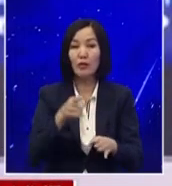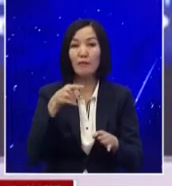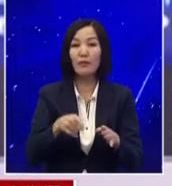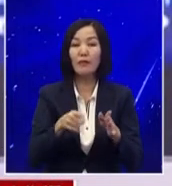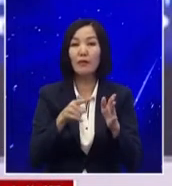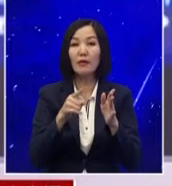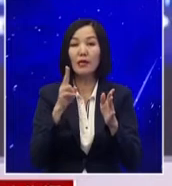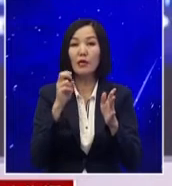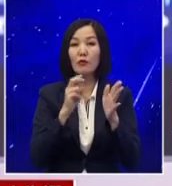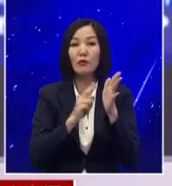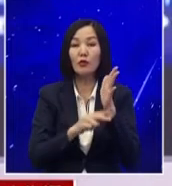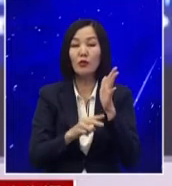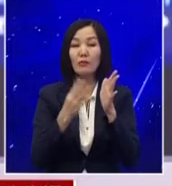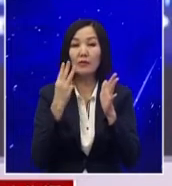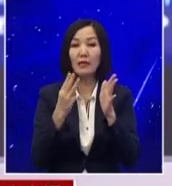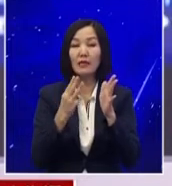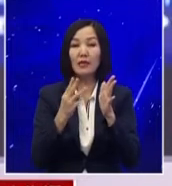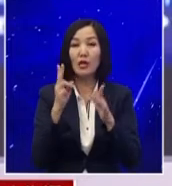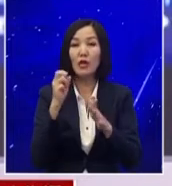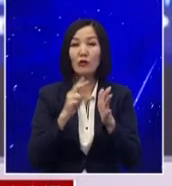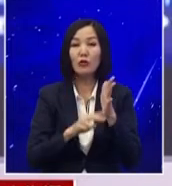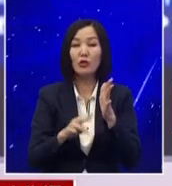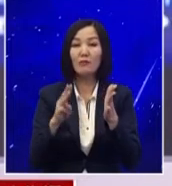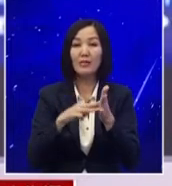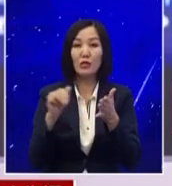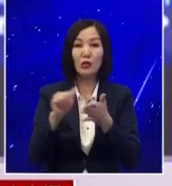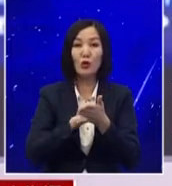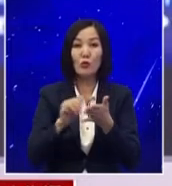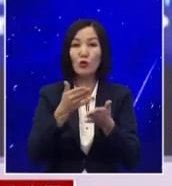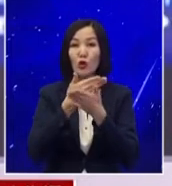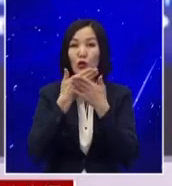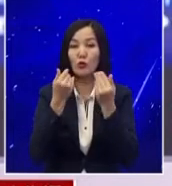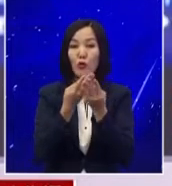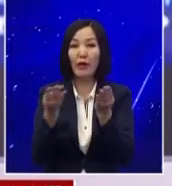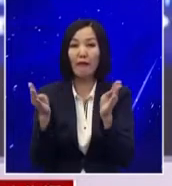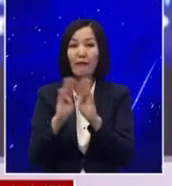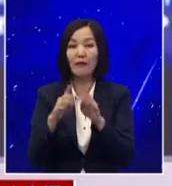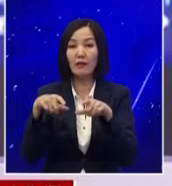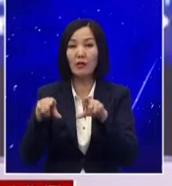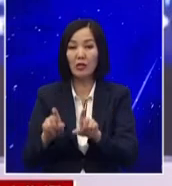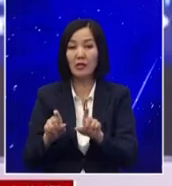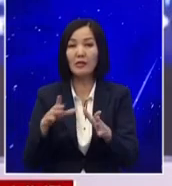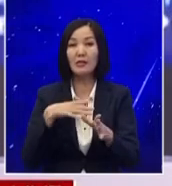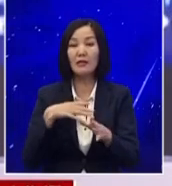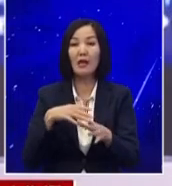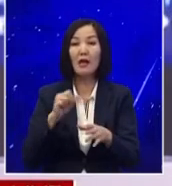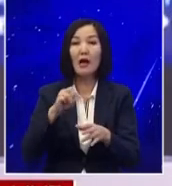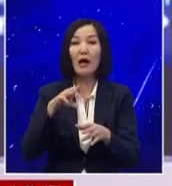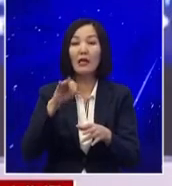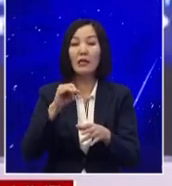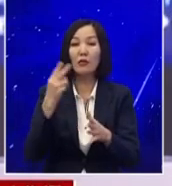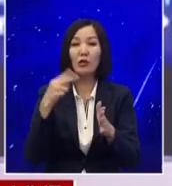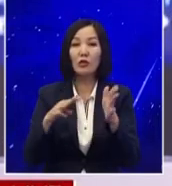1228 жолаушының 278-і анықтамасыз келген. Оларда карантинге жатқызылды. Атырау қаласына ұшып келген 28